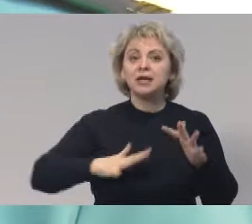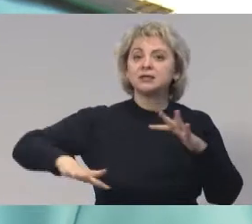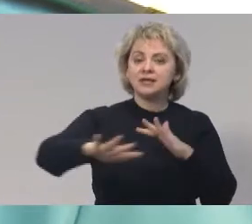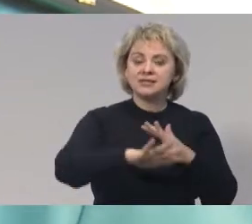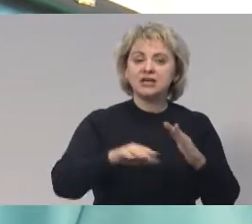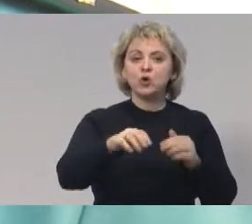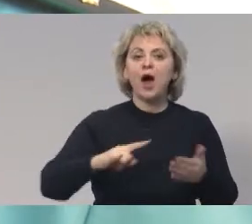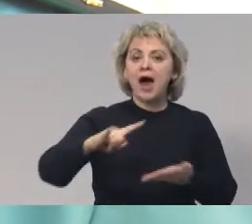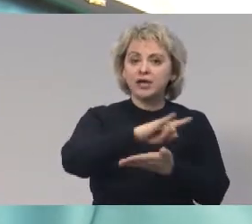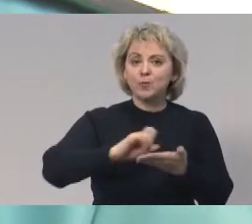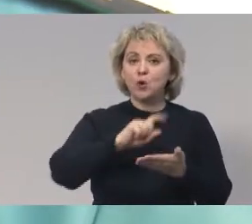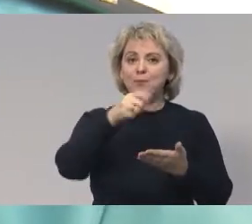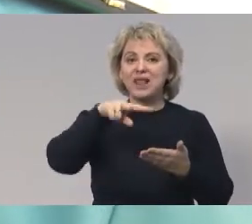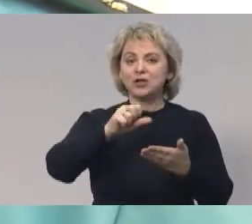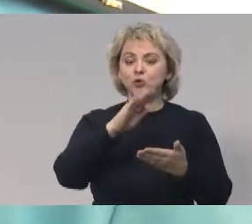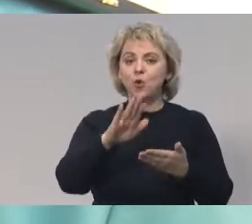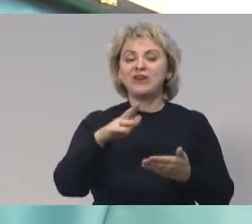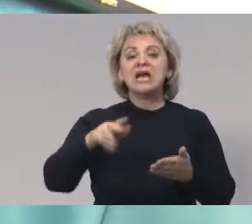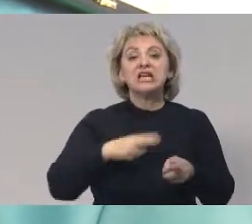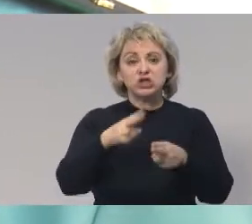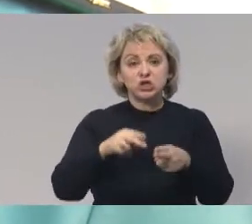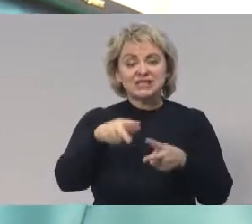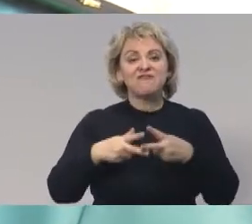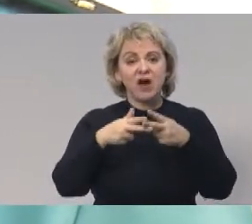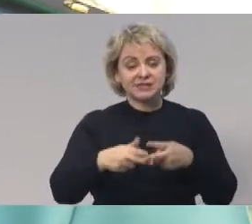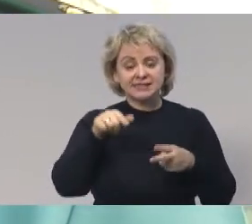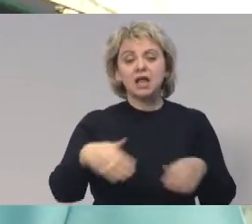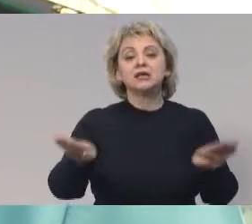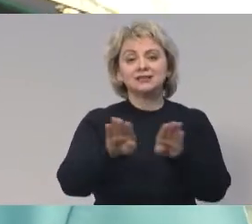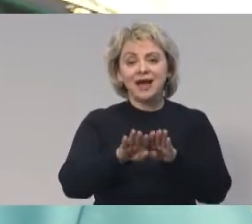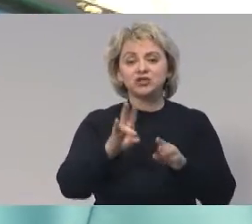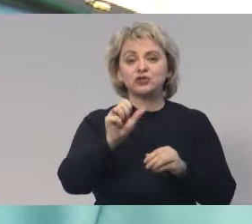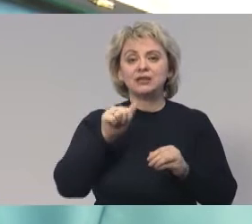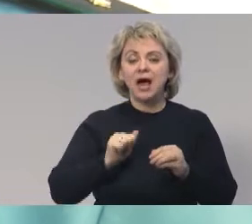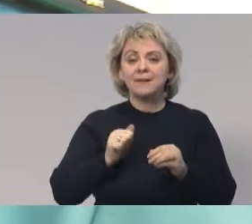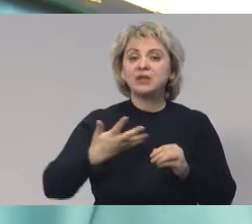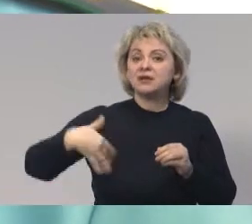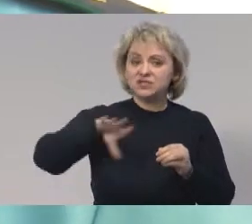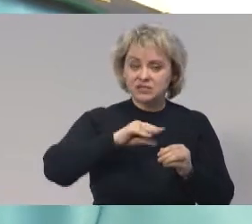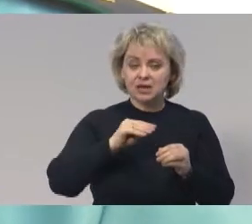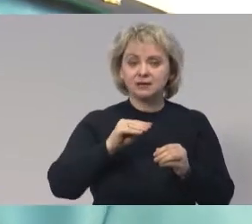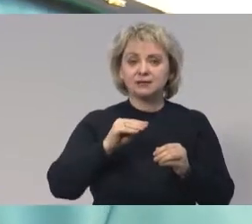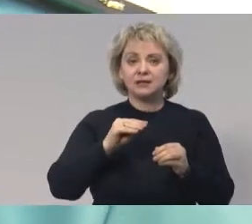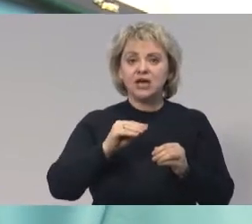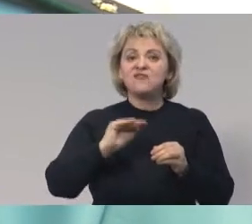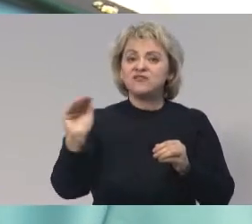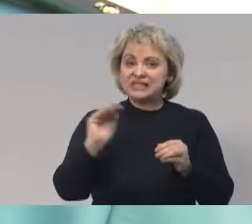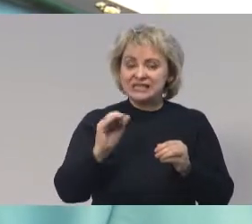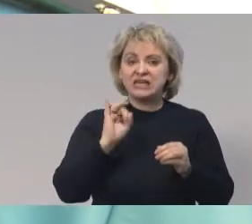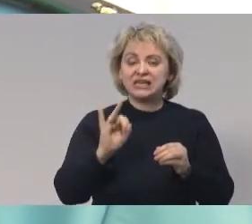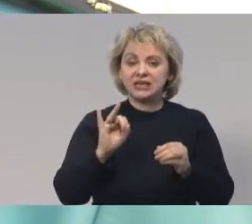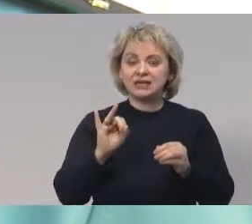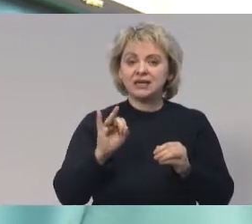территории аэропорта Платов или железнодорожного вокзала, но также на всех федеральных